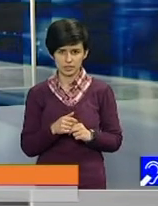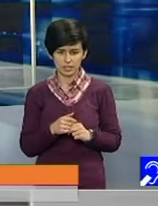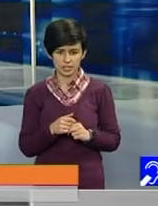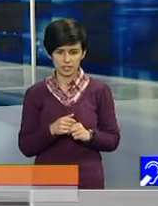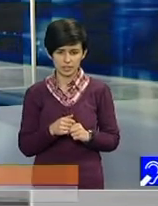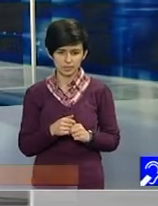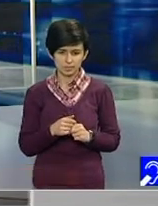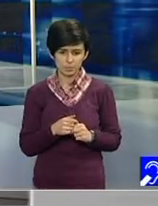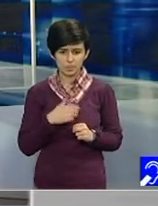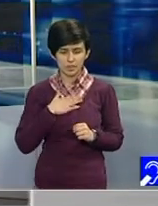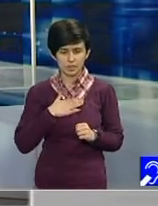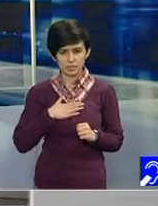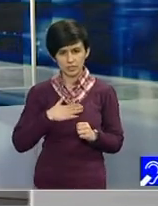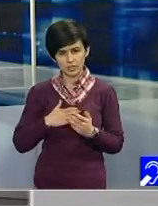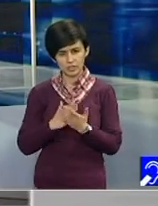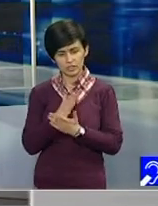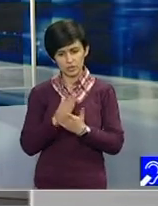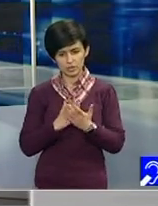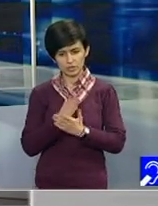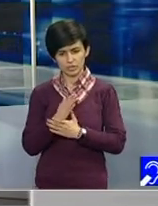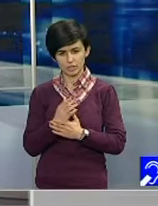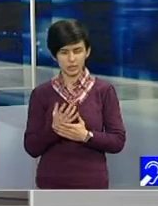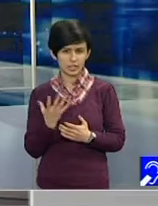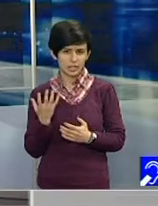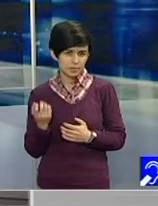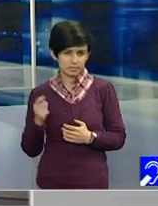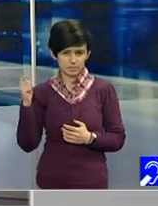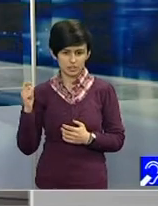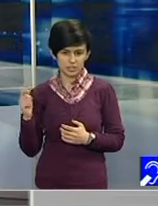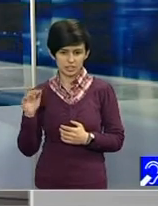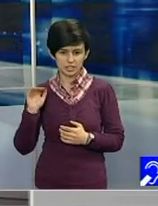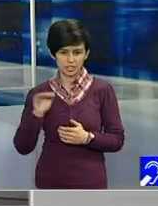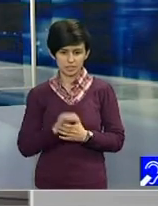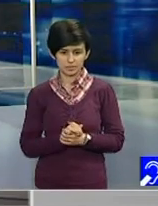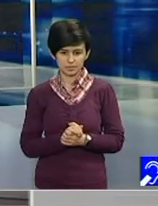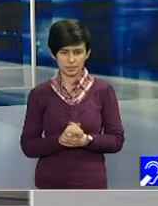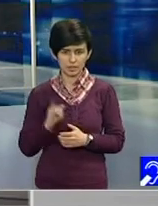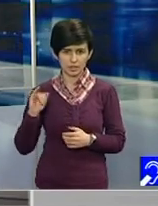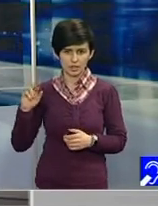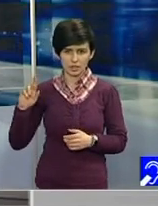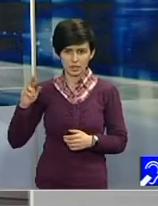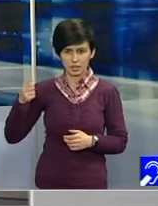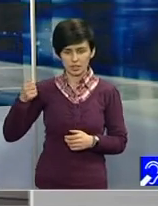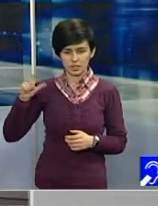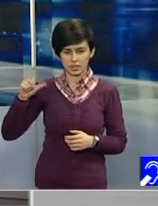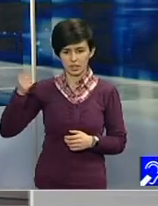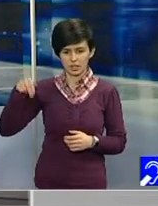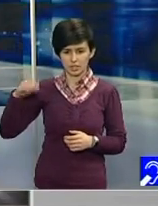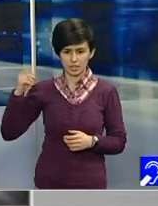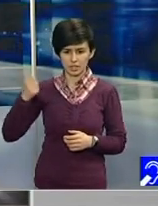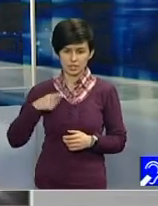țări își desfășoară activitățile Youth Cancer Europe? În Irlanda... Sunt 23 de țări